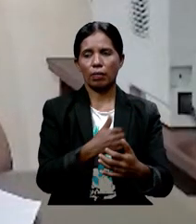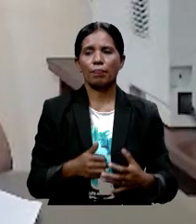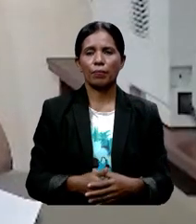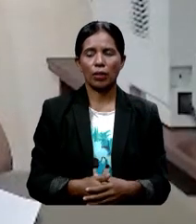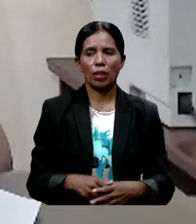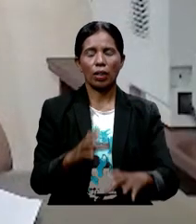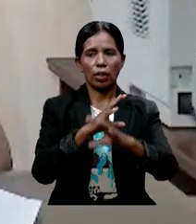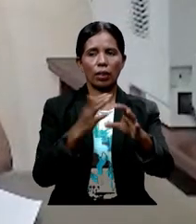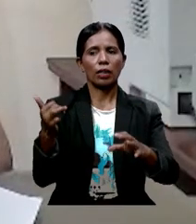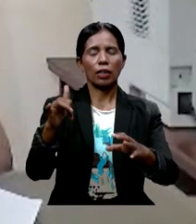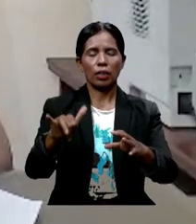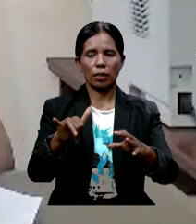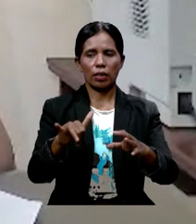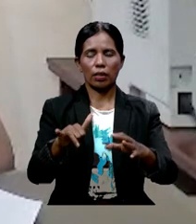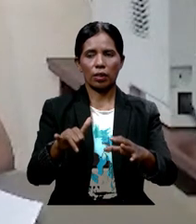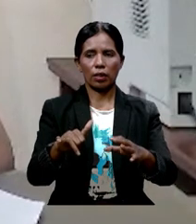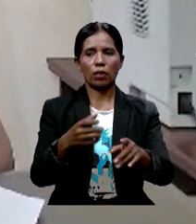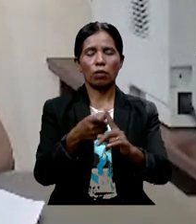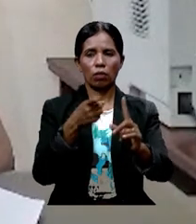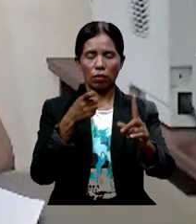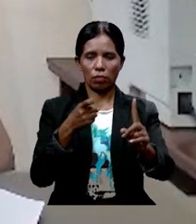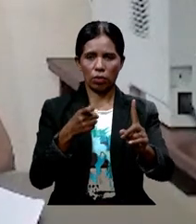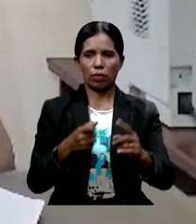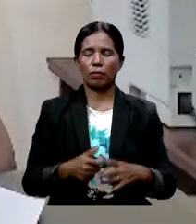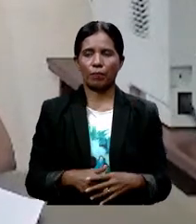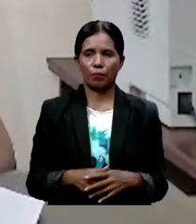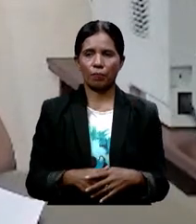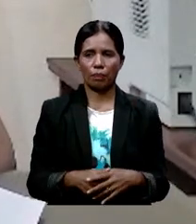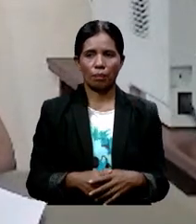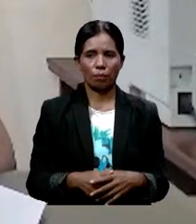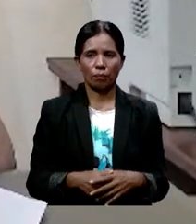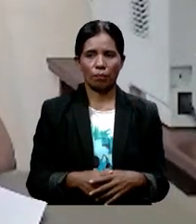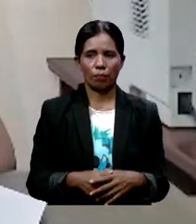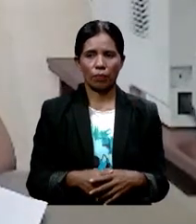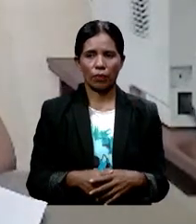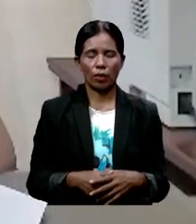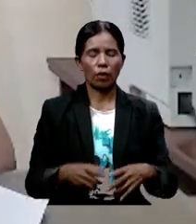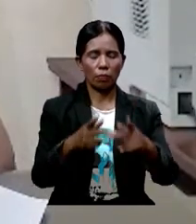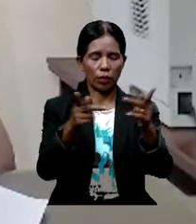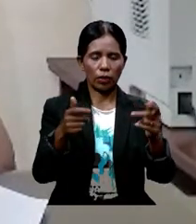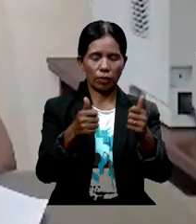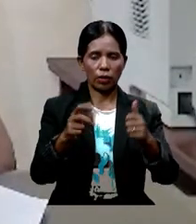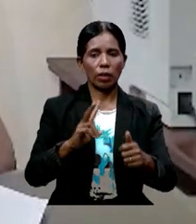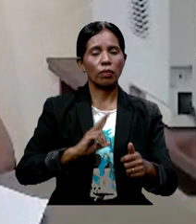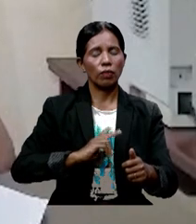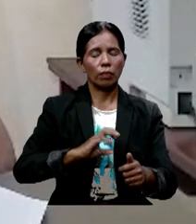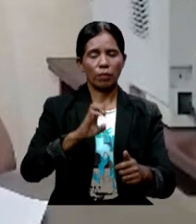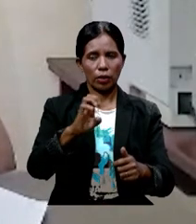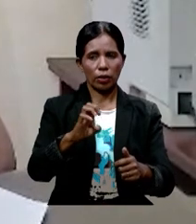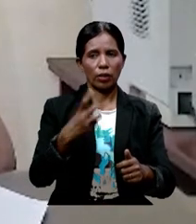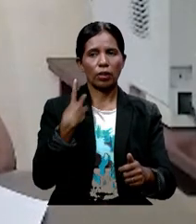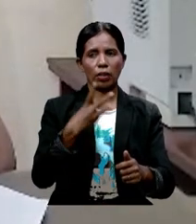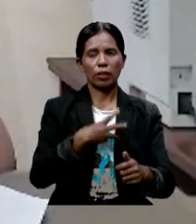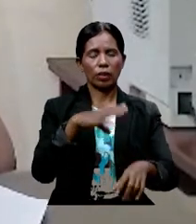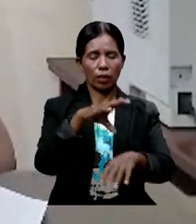si diskonfia yang katakan husi ba postu administratif ve masinian sementara cipre ne